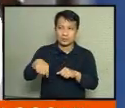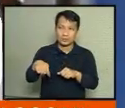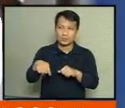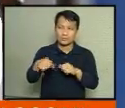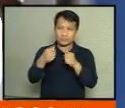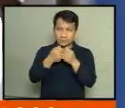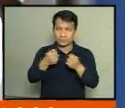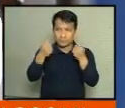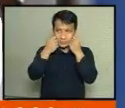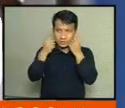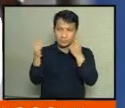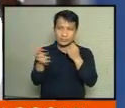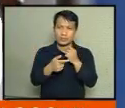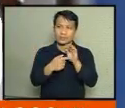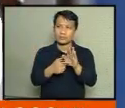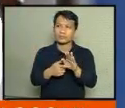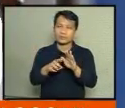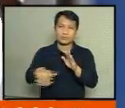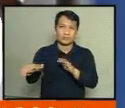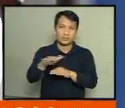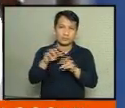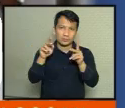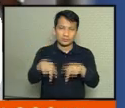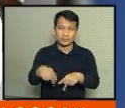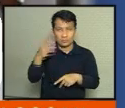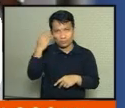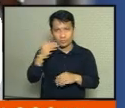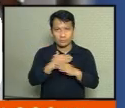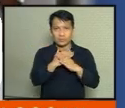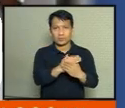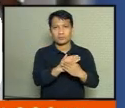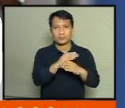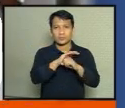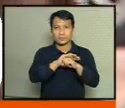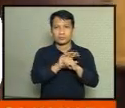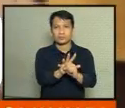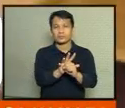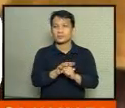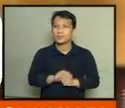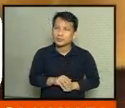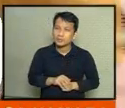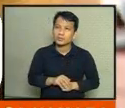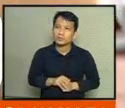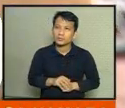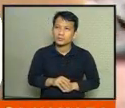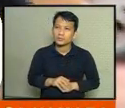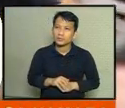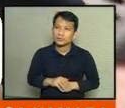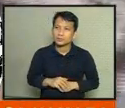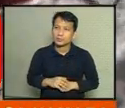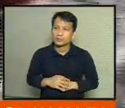naman kailangang nakamask ang lahat ng tao para makaiwas sa COVID-19.